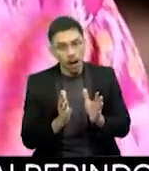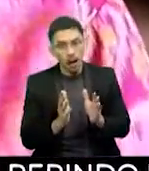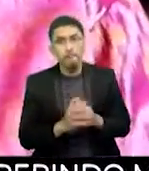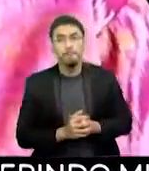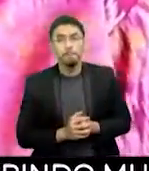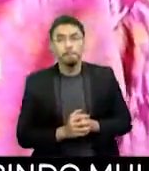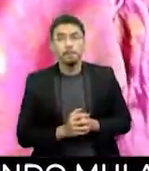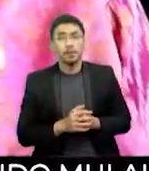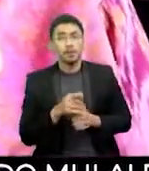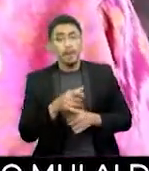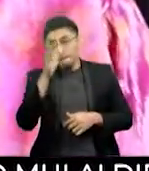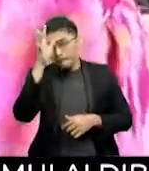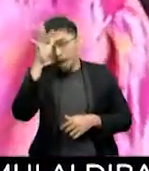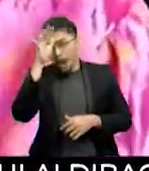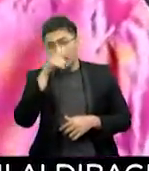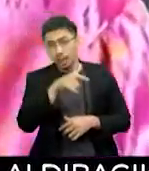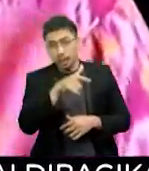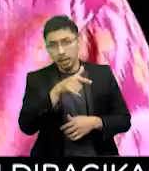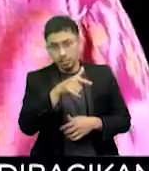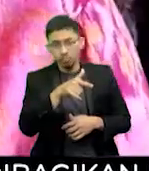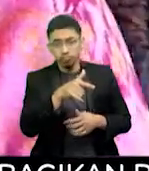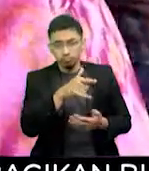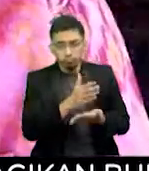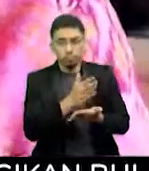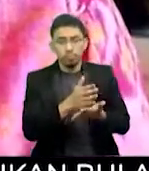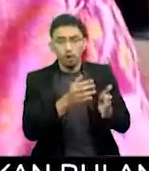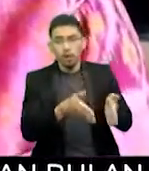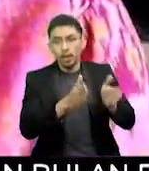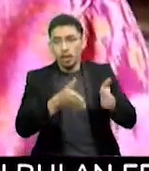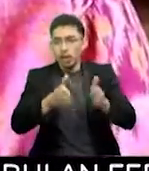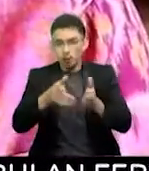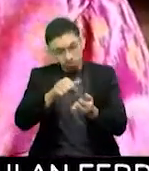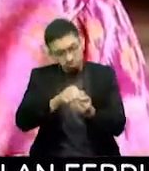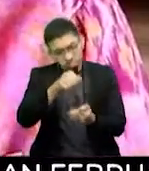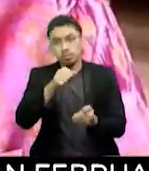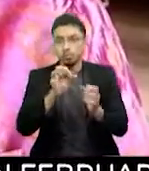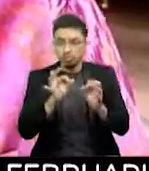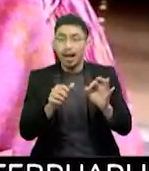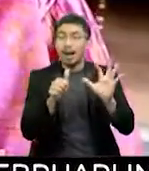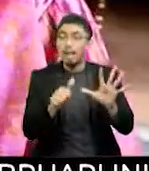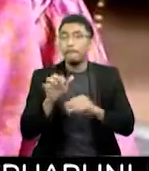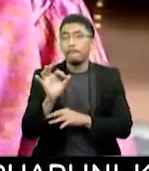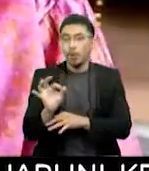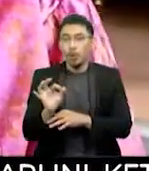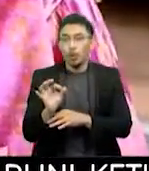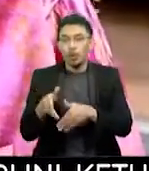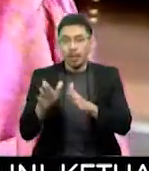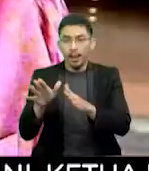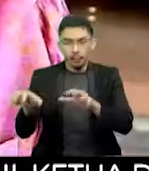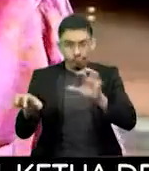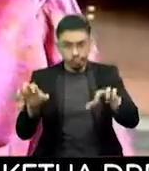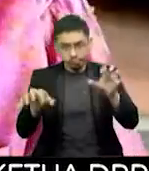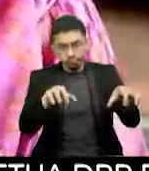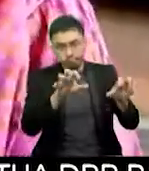tersertifikasi hotel-hotel karantinanya. Jadi ada 60 hotel lebih sekarang sudah. Tapi untuk tahap pertama, nah ini baru